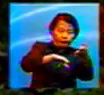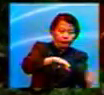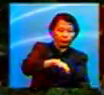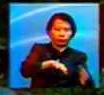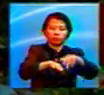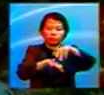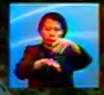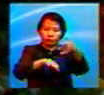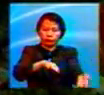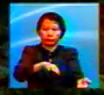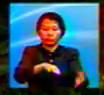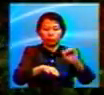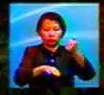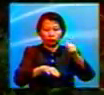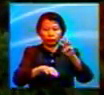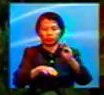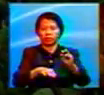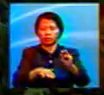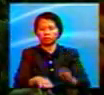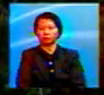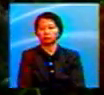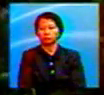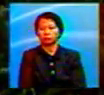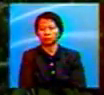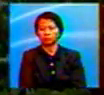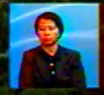ke dalam gaung sedalam 10 meter.